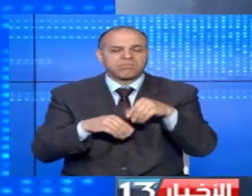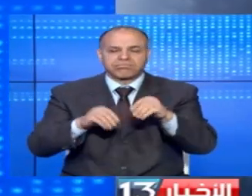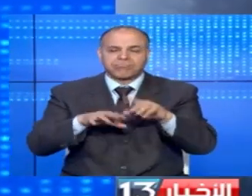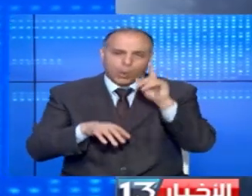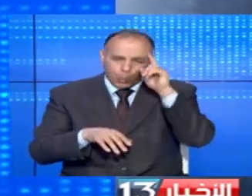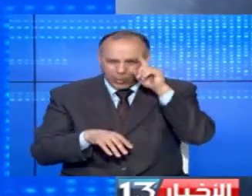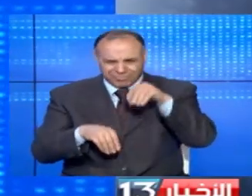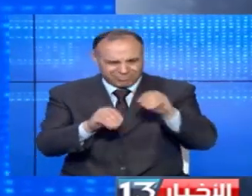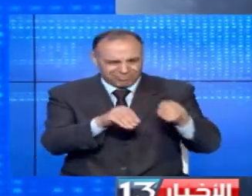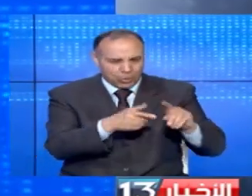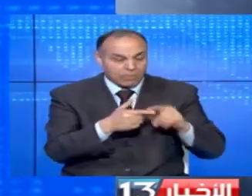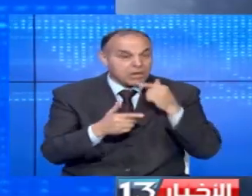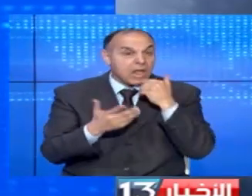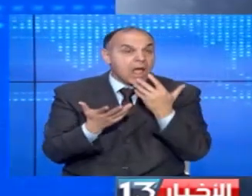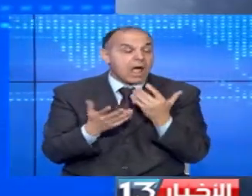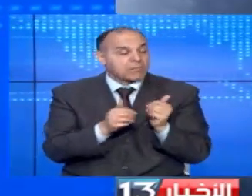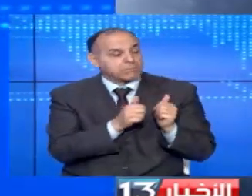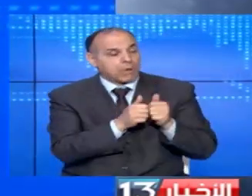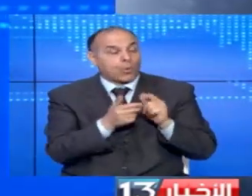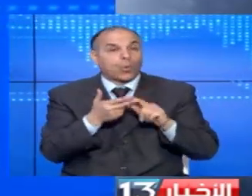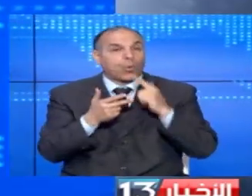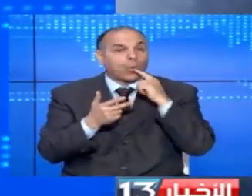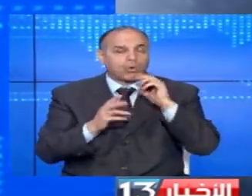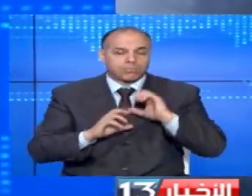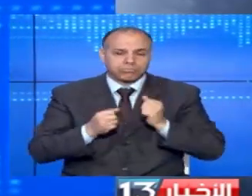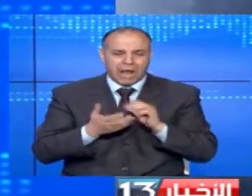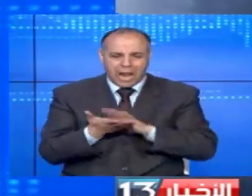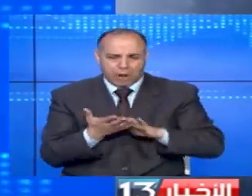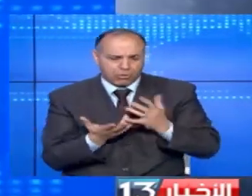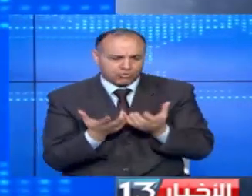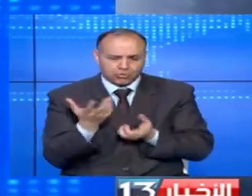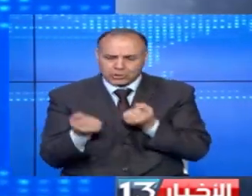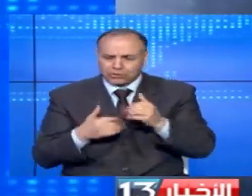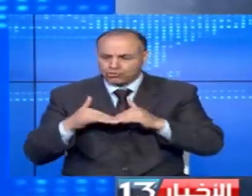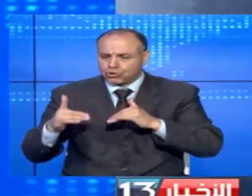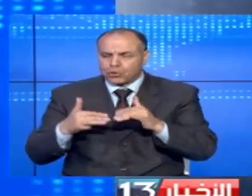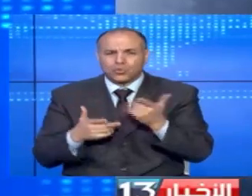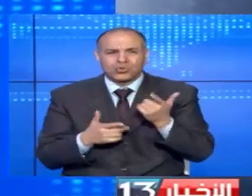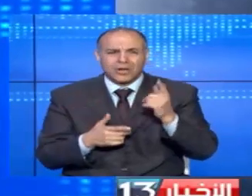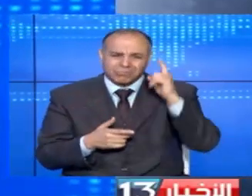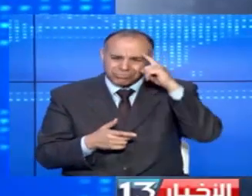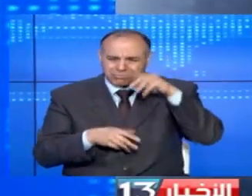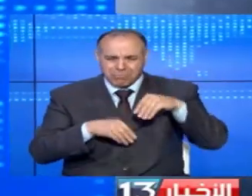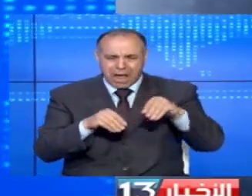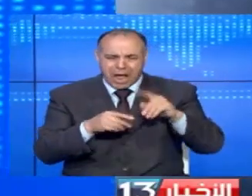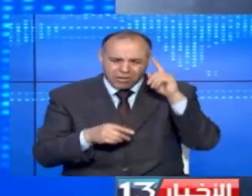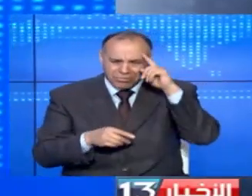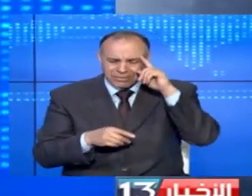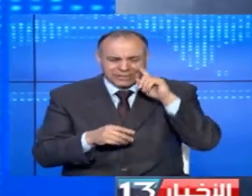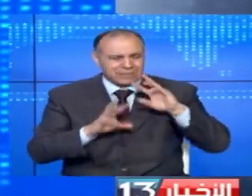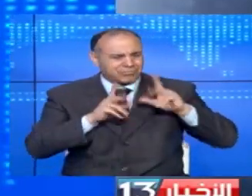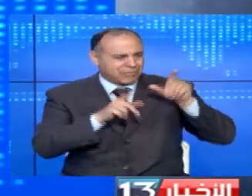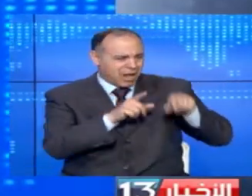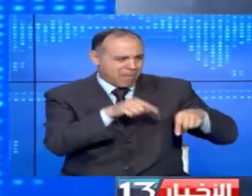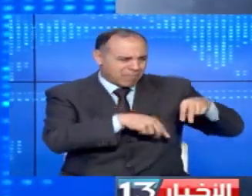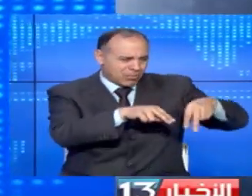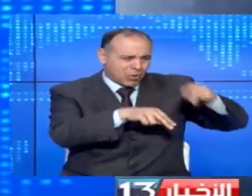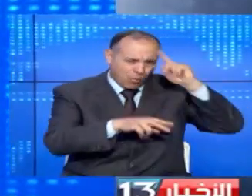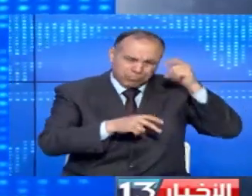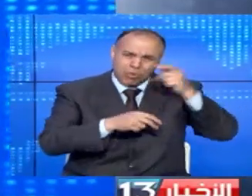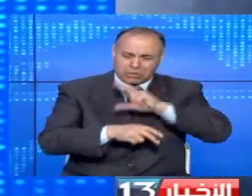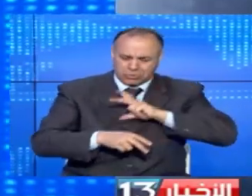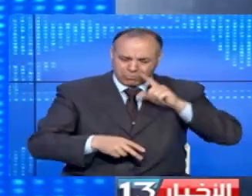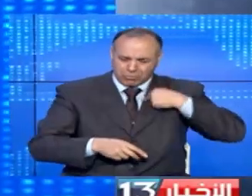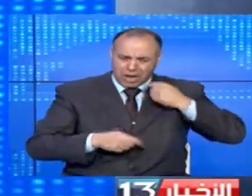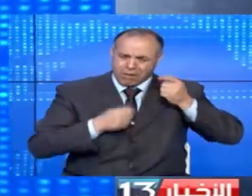الفوضوي وما يرافقه من احتلال الارصفه والشوارع من قبل باعه ازعاج للمواطنين واصحاب المحلات